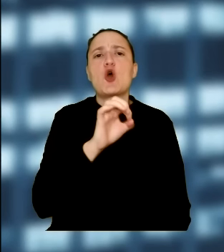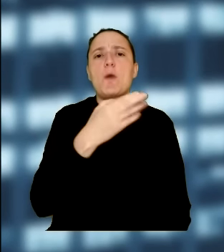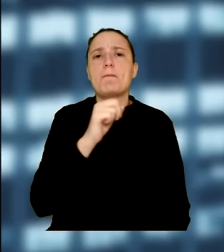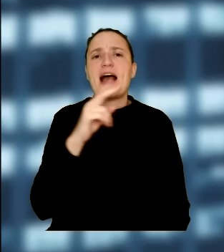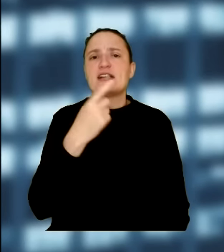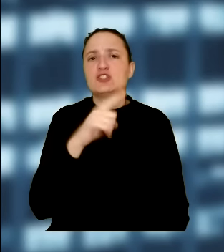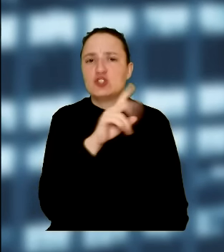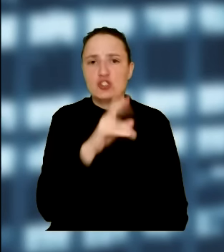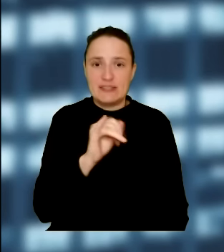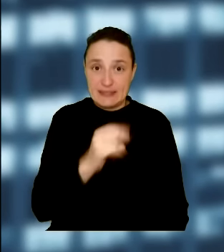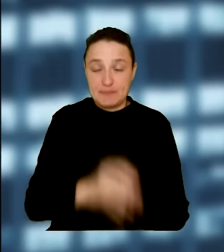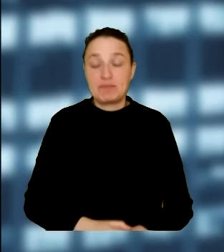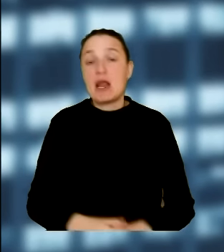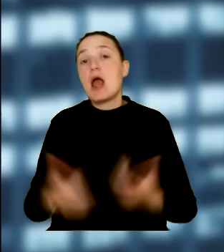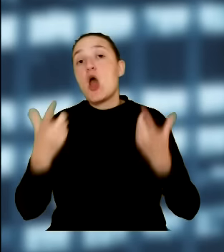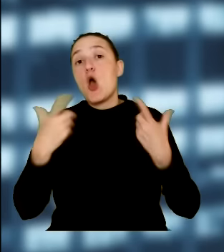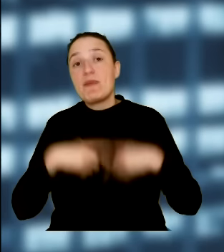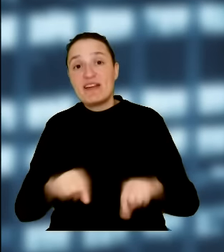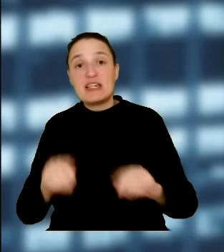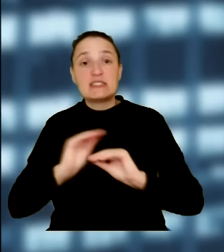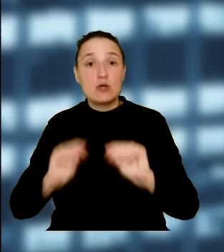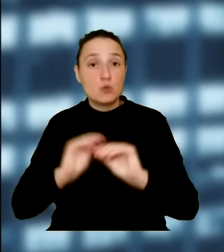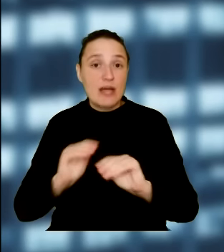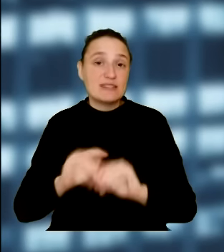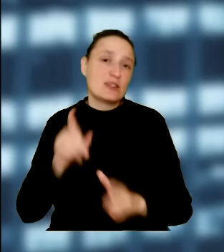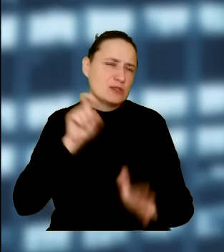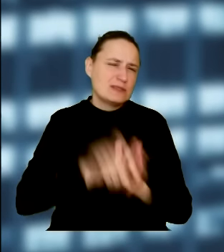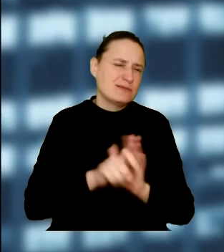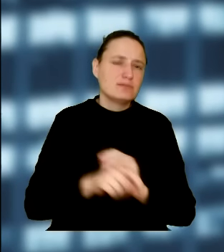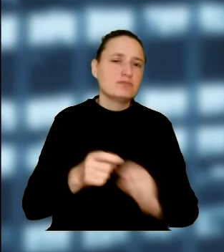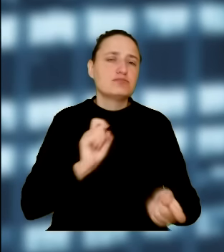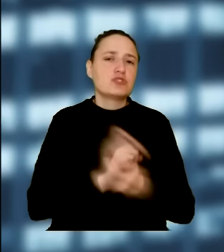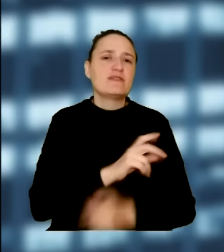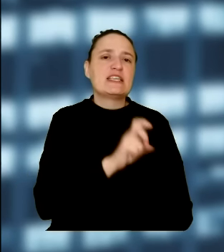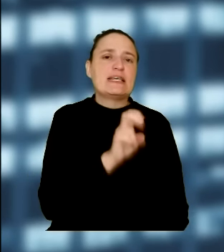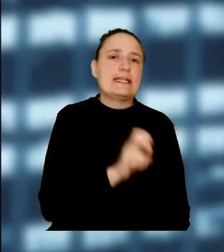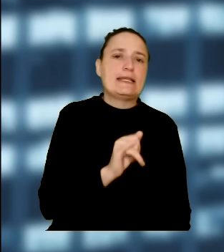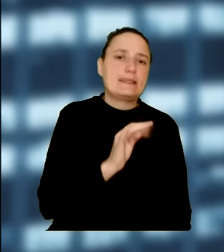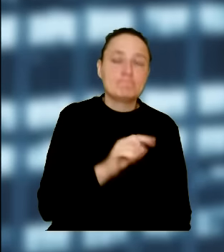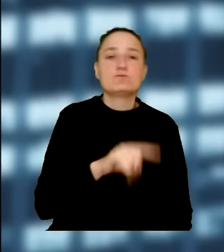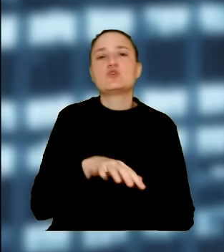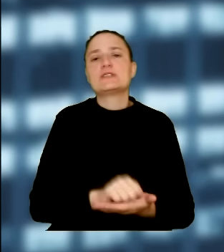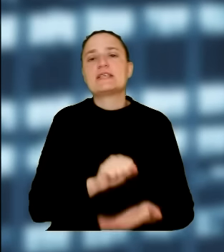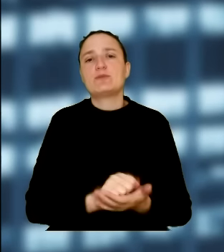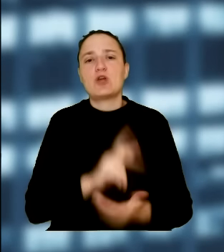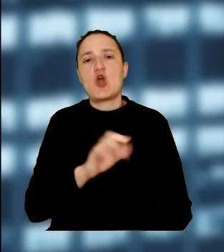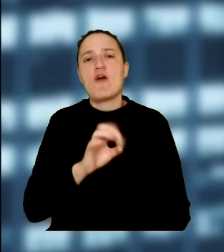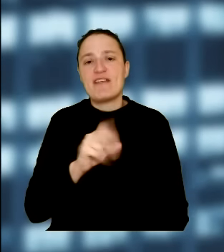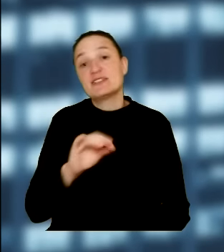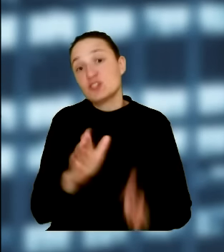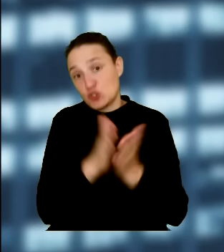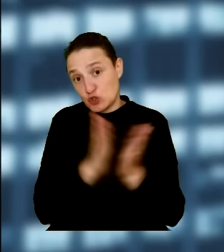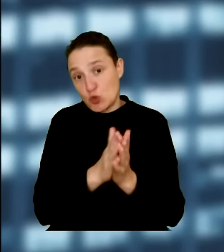Edukacja obywatelska, czyli zemsta rządu Tuska za hit, tym się zajął Hubert Kowalski. No chodzi oczywiście o książkę pana